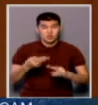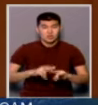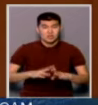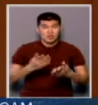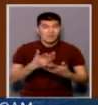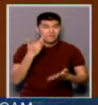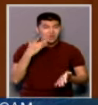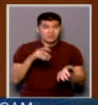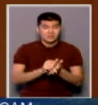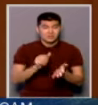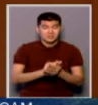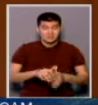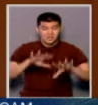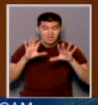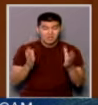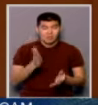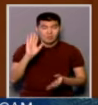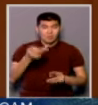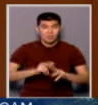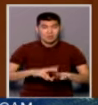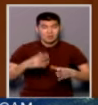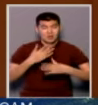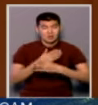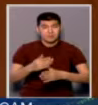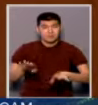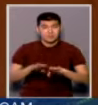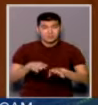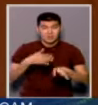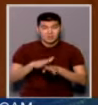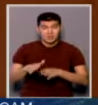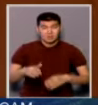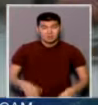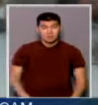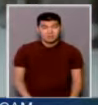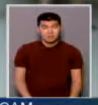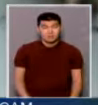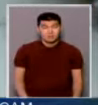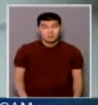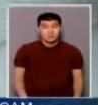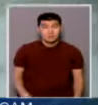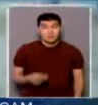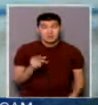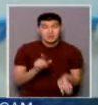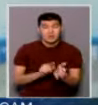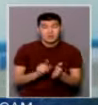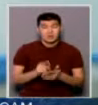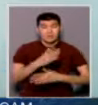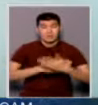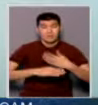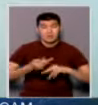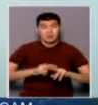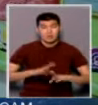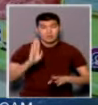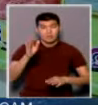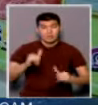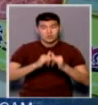в постоянной заботе, будут охвачены пособиями по дополнительному уходу. А вот размер пособия для детей-инвалидов